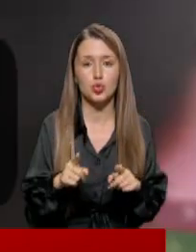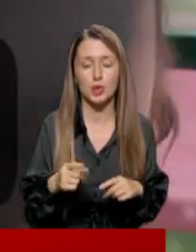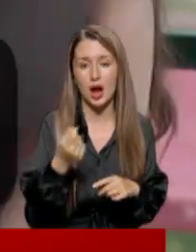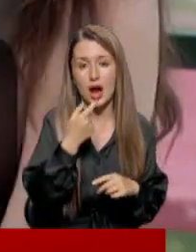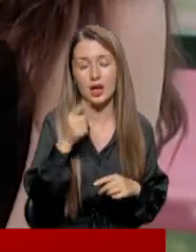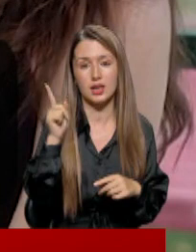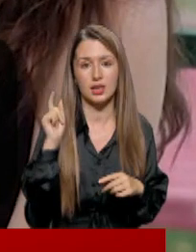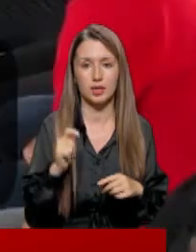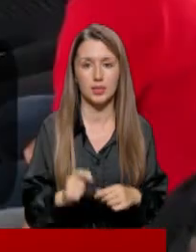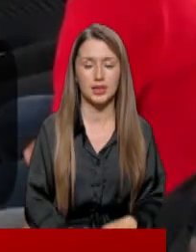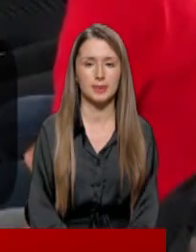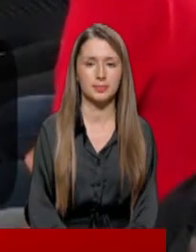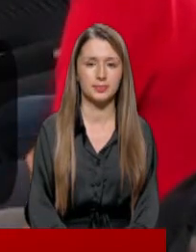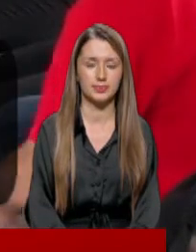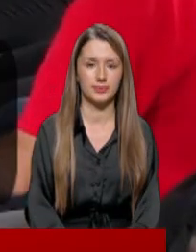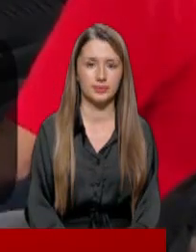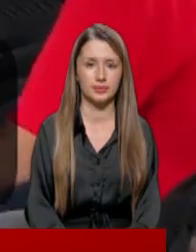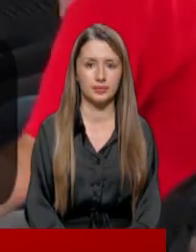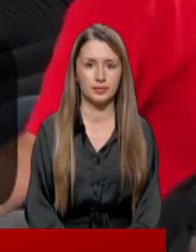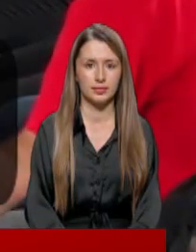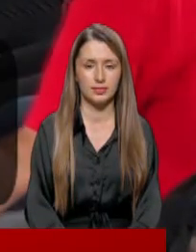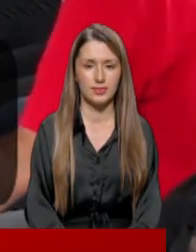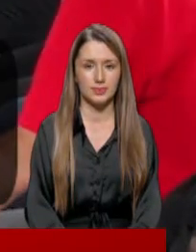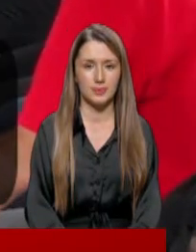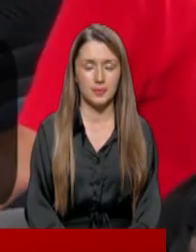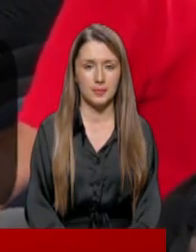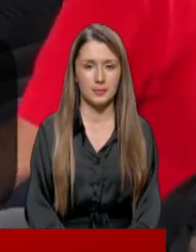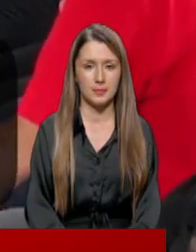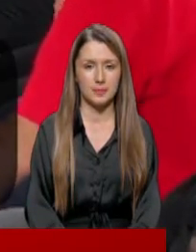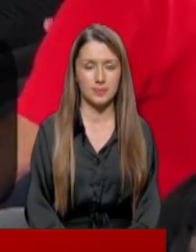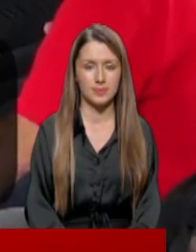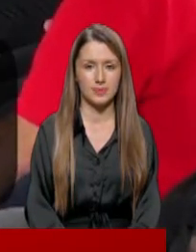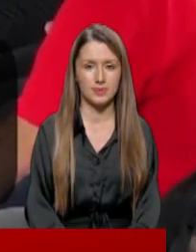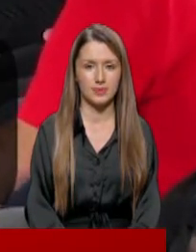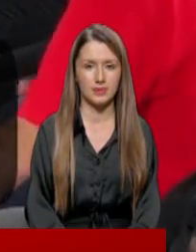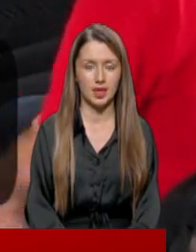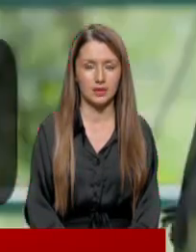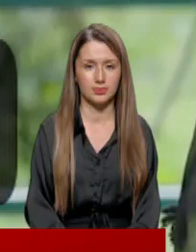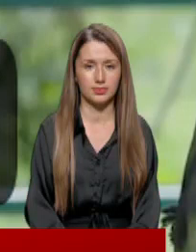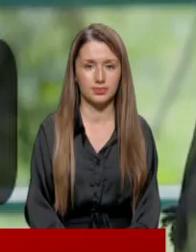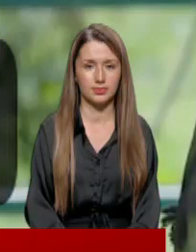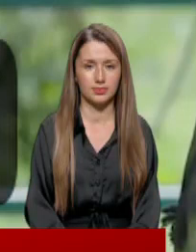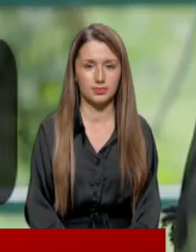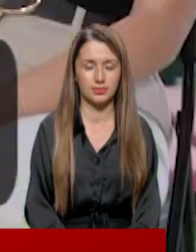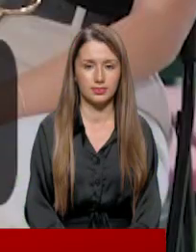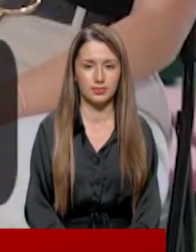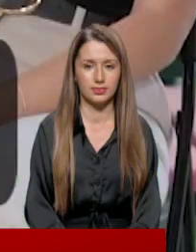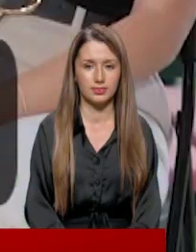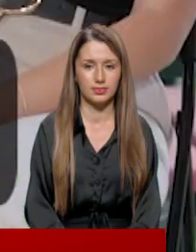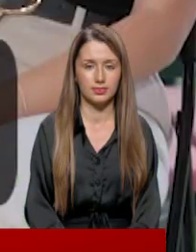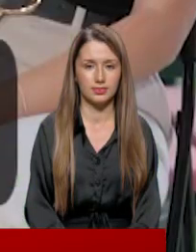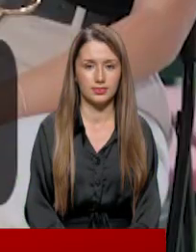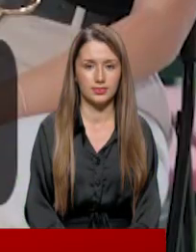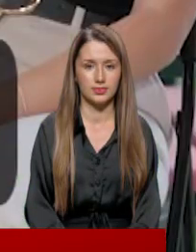Ankara'ydı. Başkanım 21 yaşında, geleceğimi göremiyorum, inşaatta çalışıyorum, engelli halinde. 4000 alıyorum. Hem